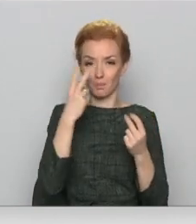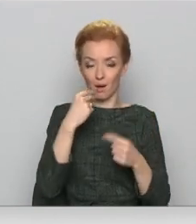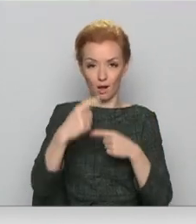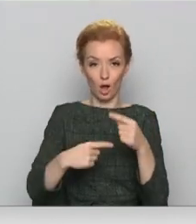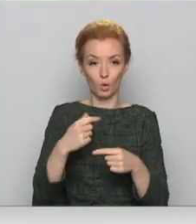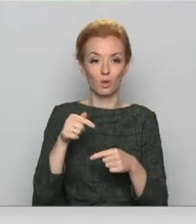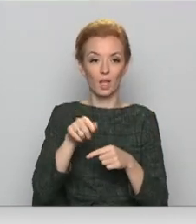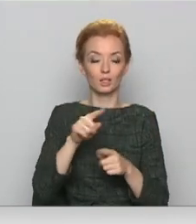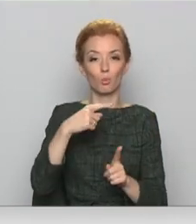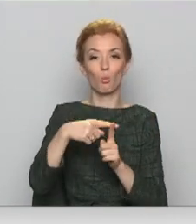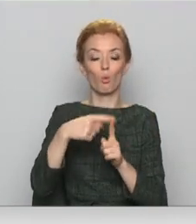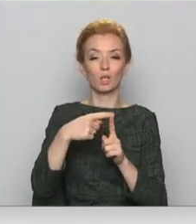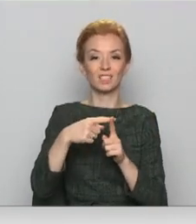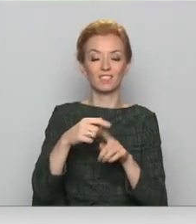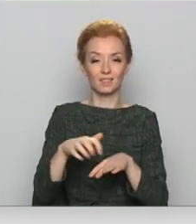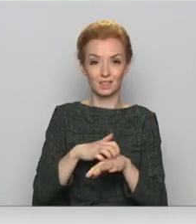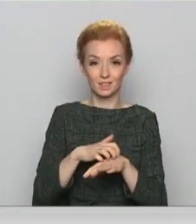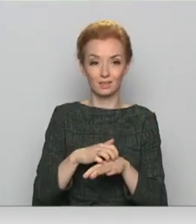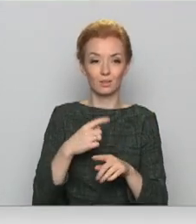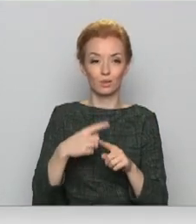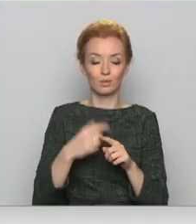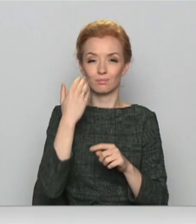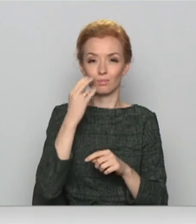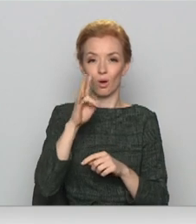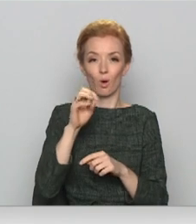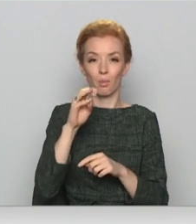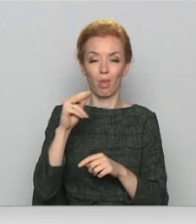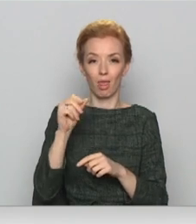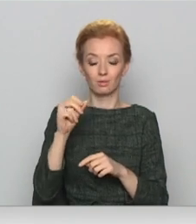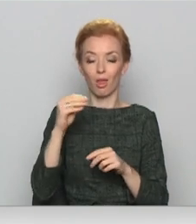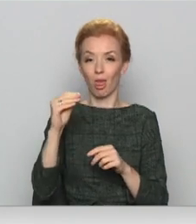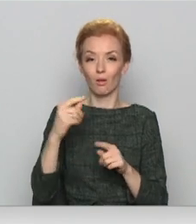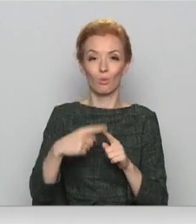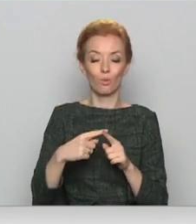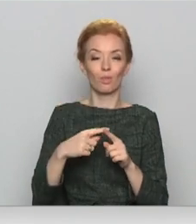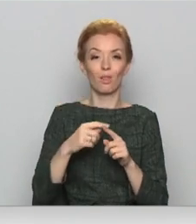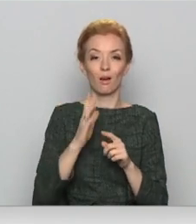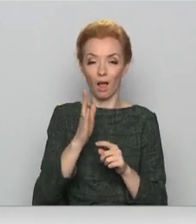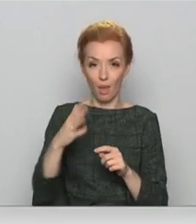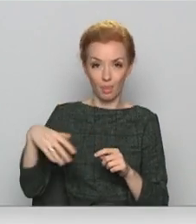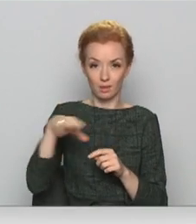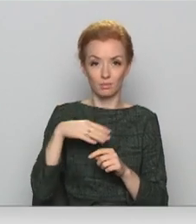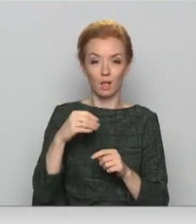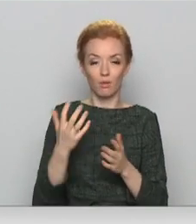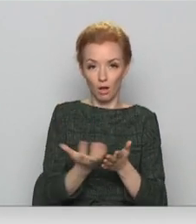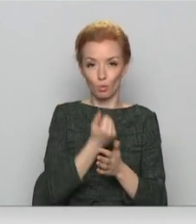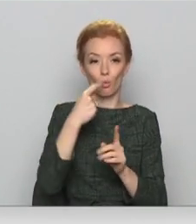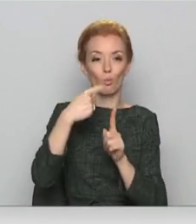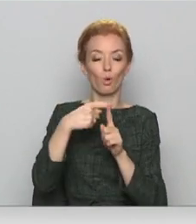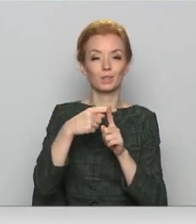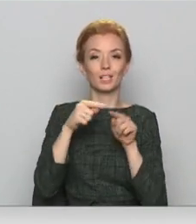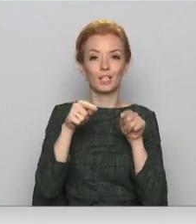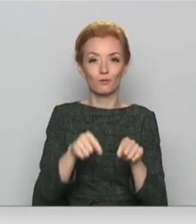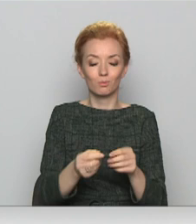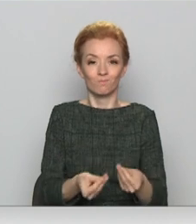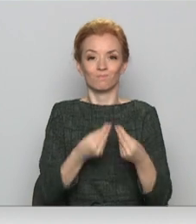pozitīvais stress, viņu sauc arī par hormēzi, kur katrs mēs atrodam to savu pozitīvo devu,